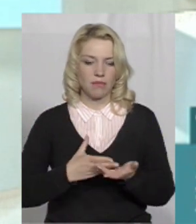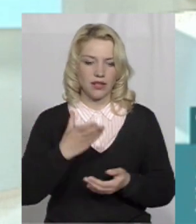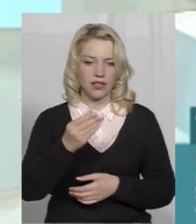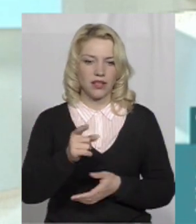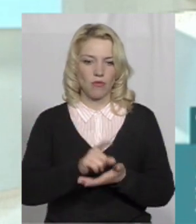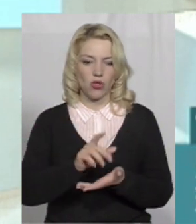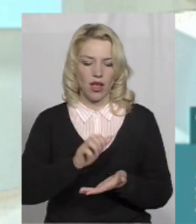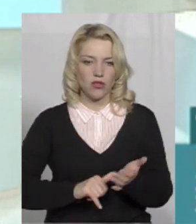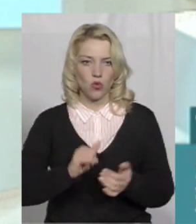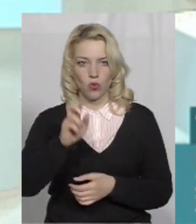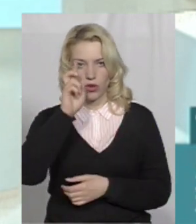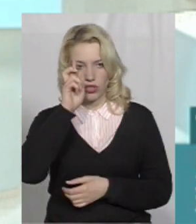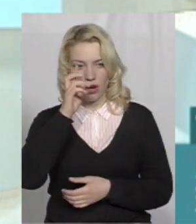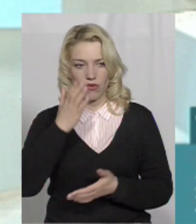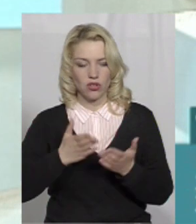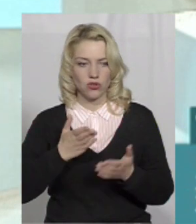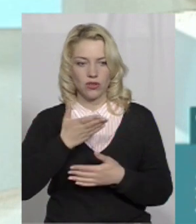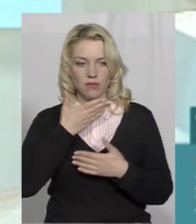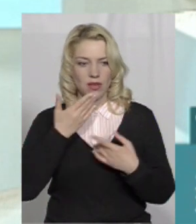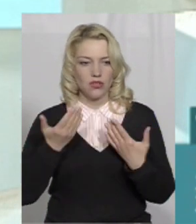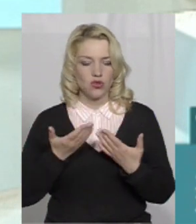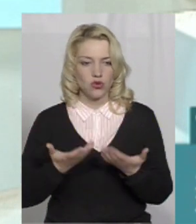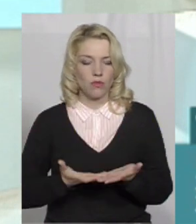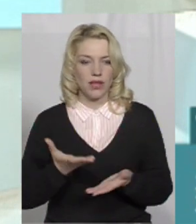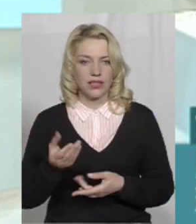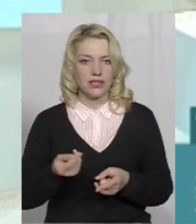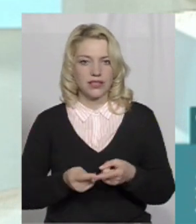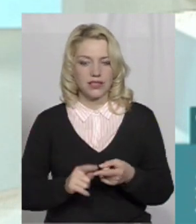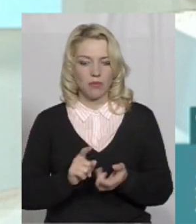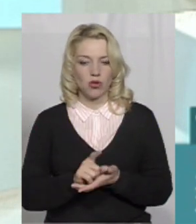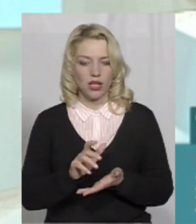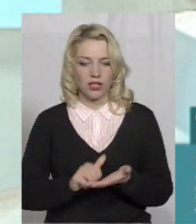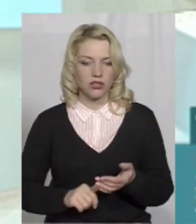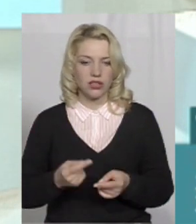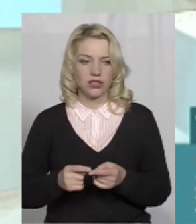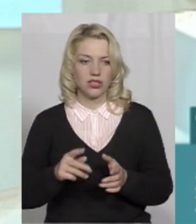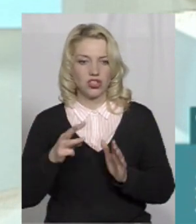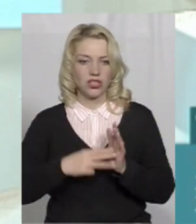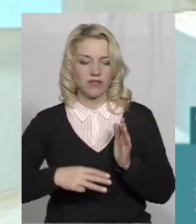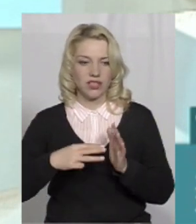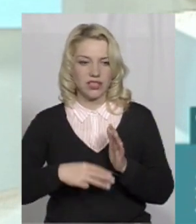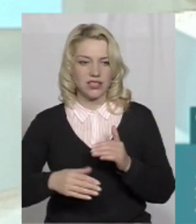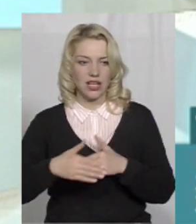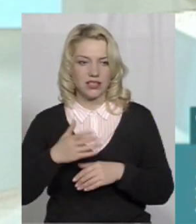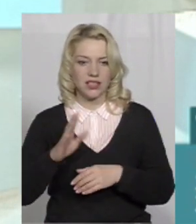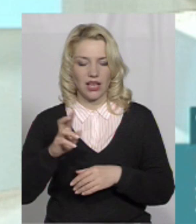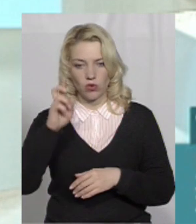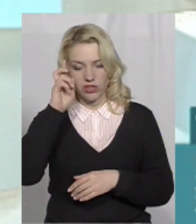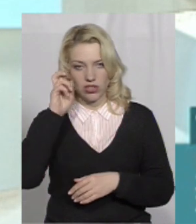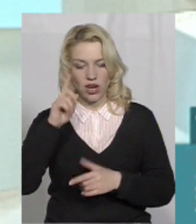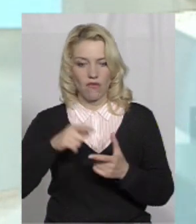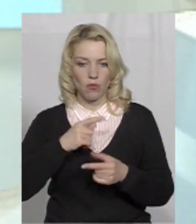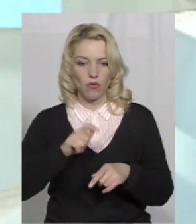в державу, і якщо воно не має з чого платити ті податки, то, відповідно, ті штрафні санкції, які державою